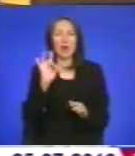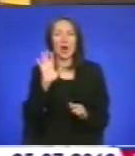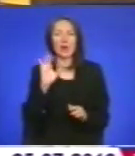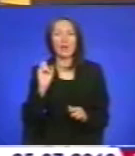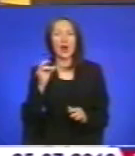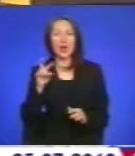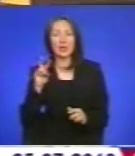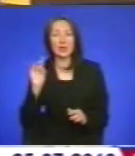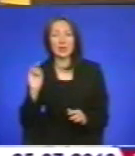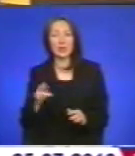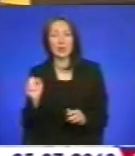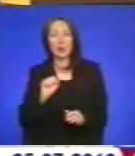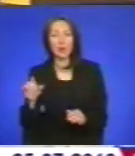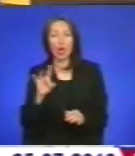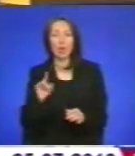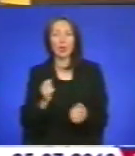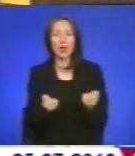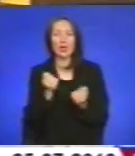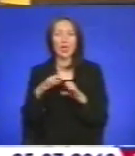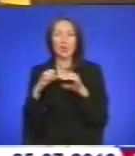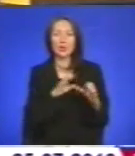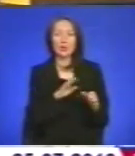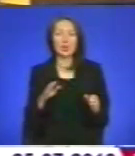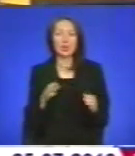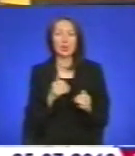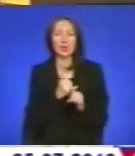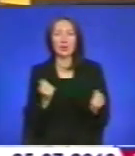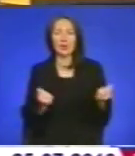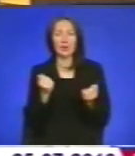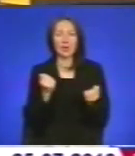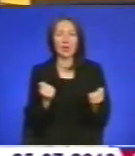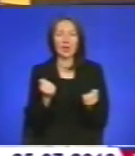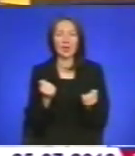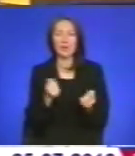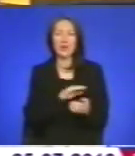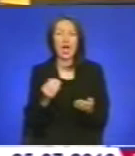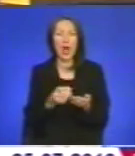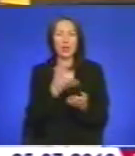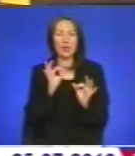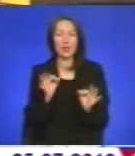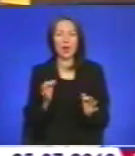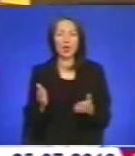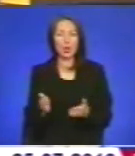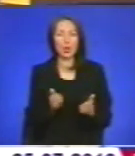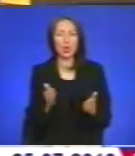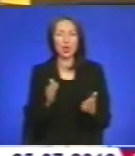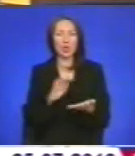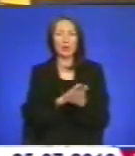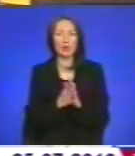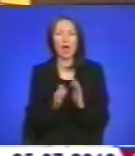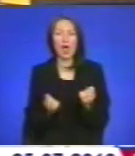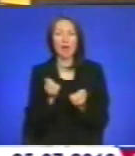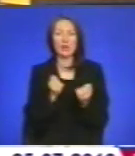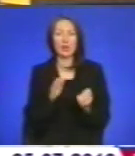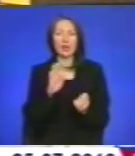де водій автобуса, не впоравшись із керуванням, не оцінив правильно дорожню обстановку, де водій